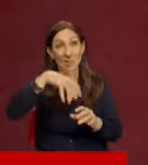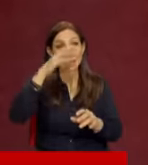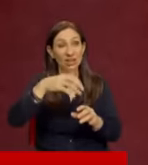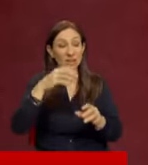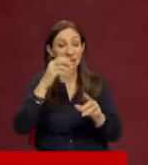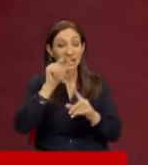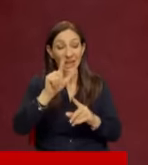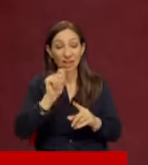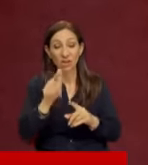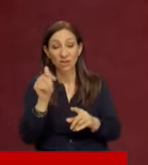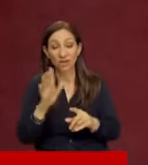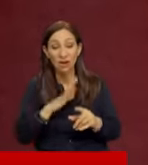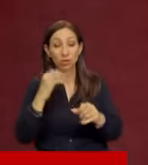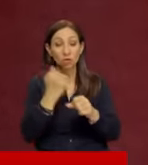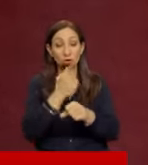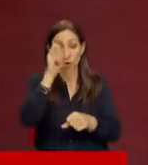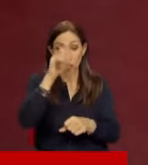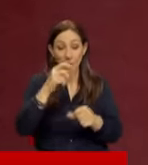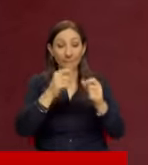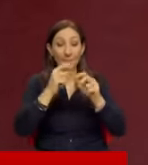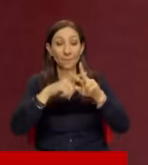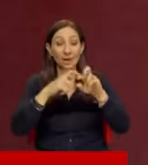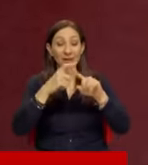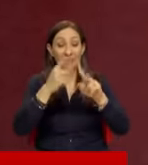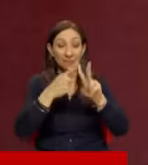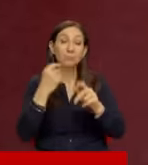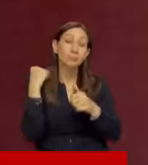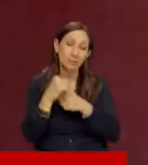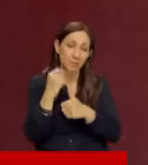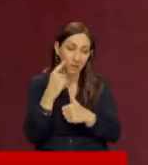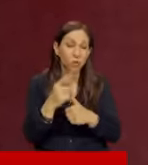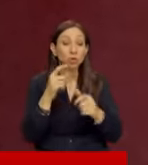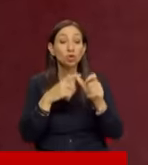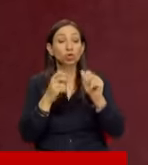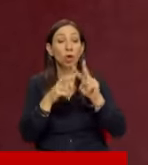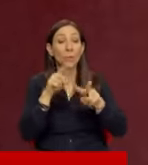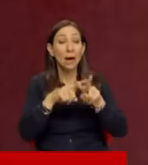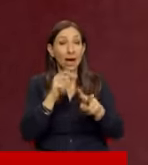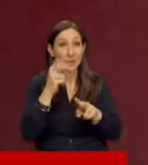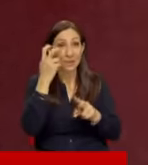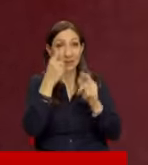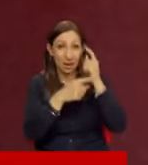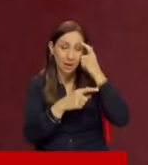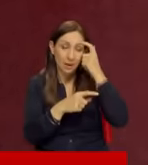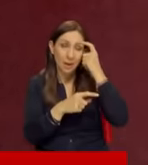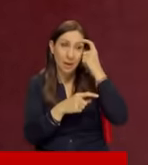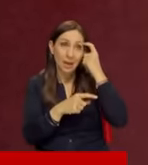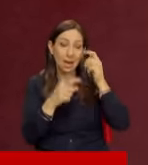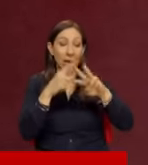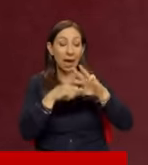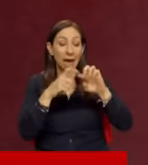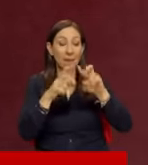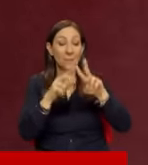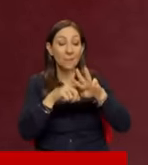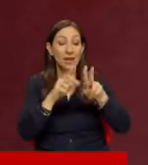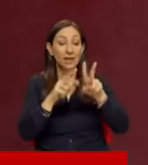il ve ilçeleri var. Zonguldak, Bartın, az önce baktık ama bir kez daha bakalım. Soma ilçesi, Manisa, Soma, Ermenek'e